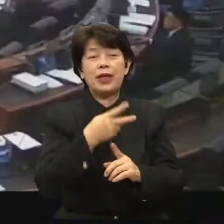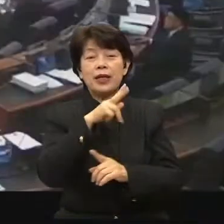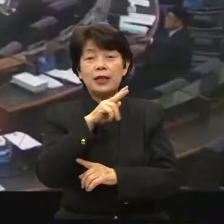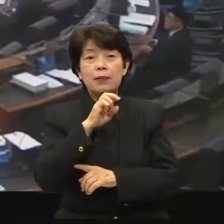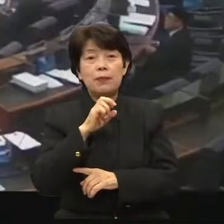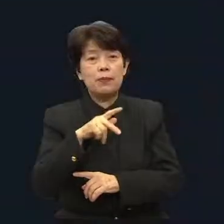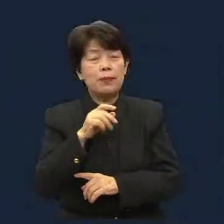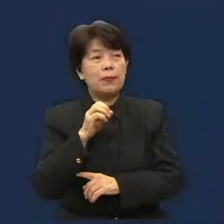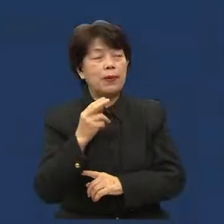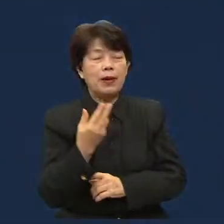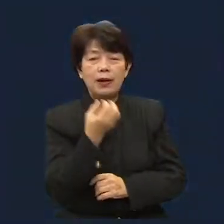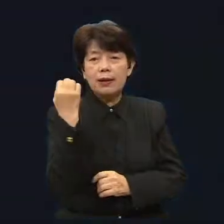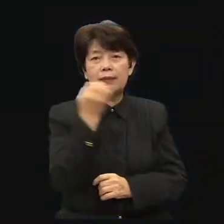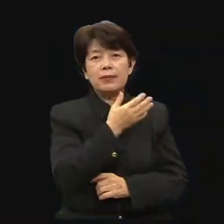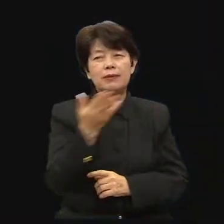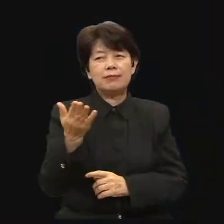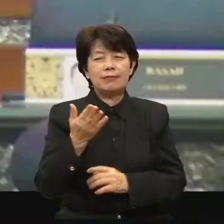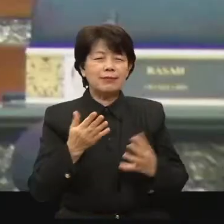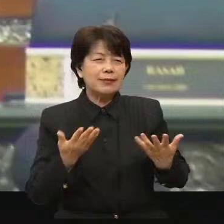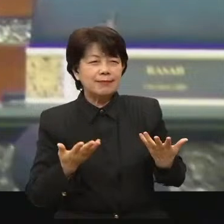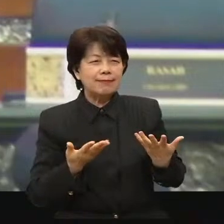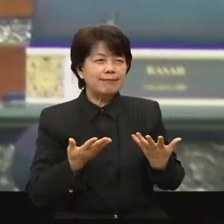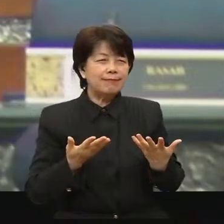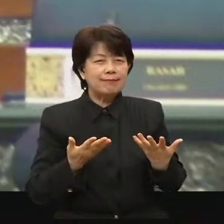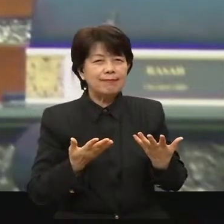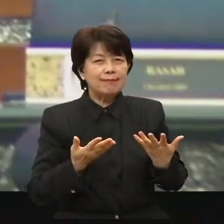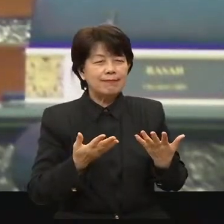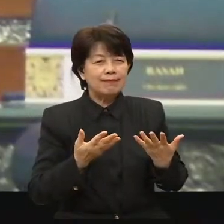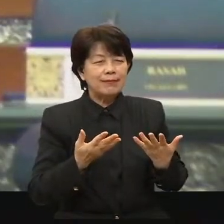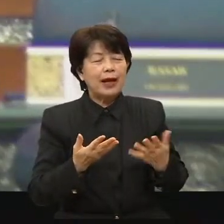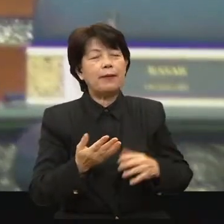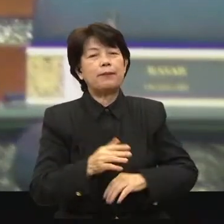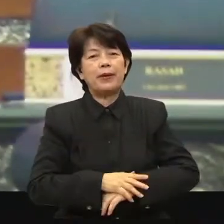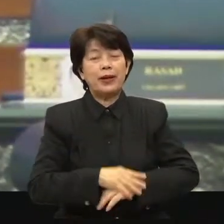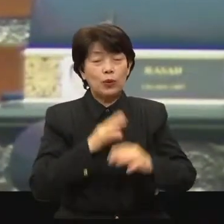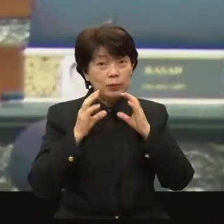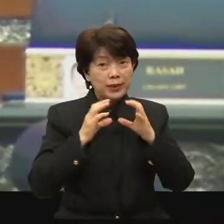kedua tidak berkaitan tapi kementerian komunikasi.